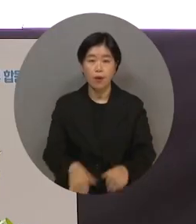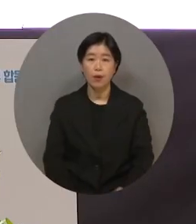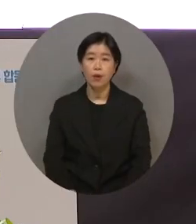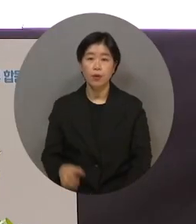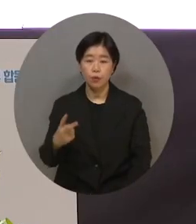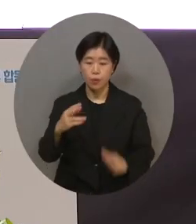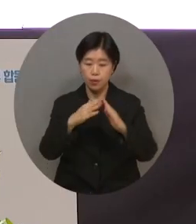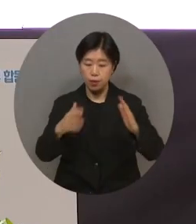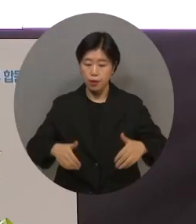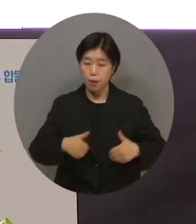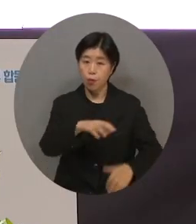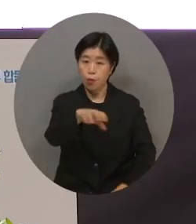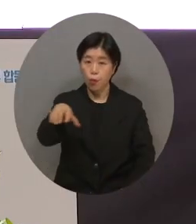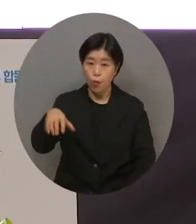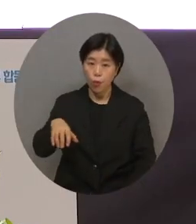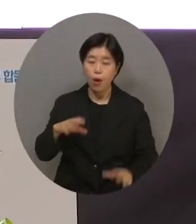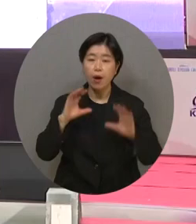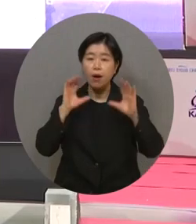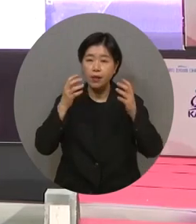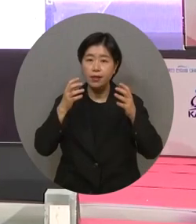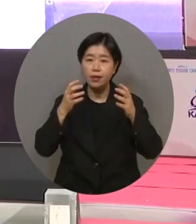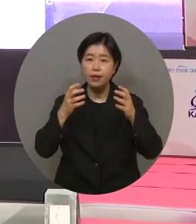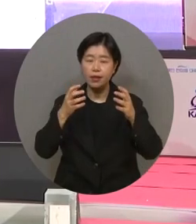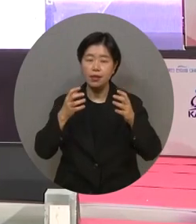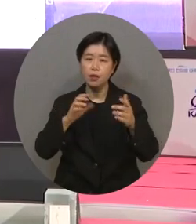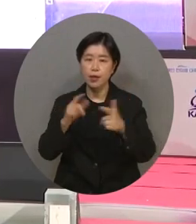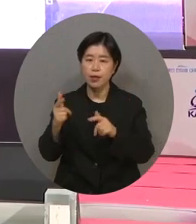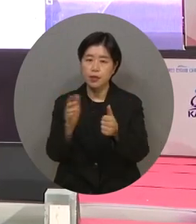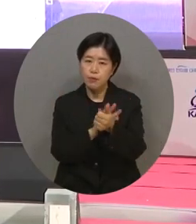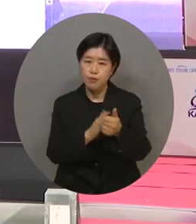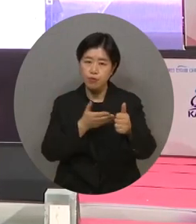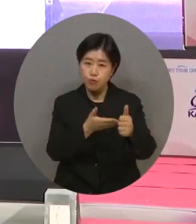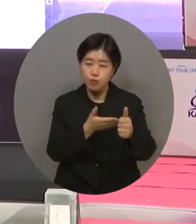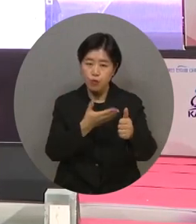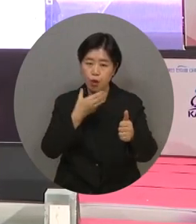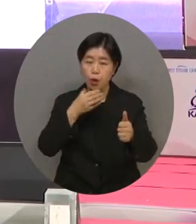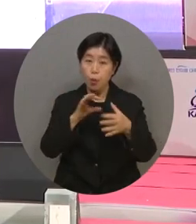전남권 공공 어린이 재활 의료센터 건립 등 다양한 복지